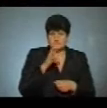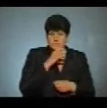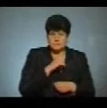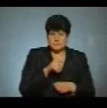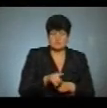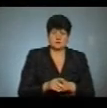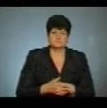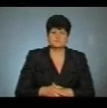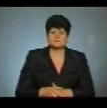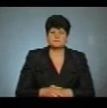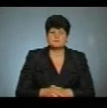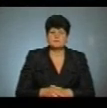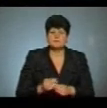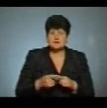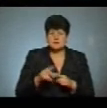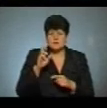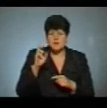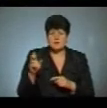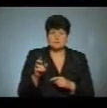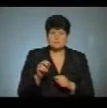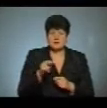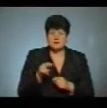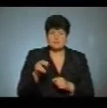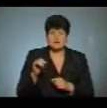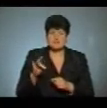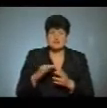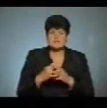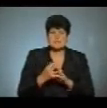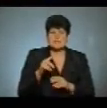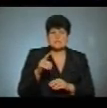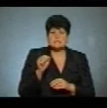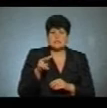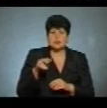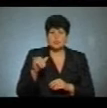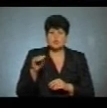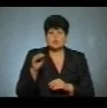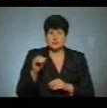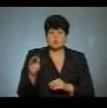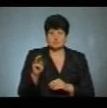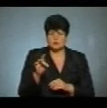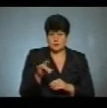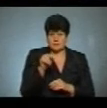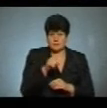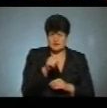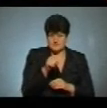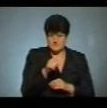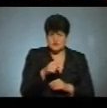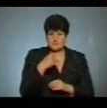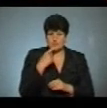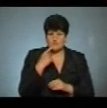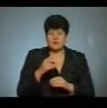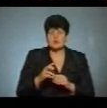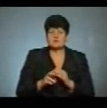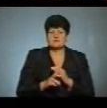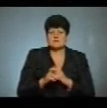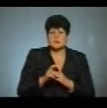історичними пам'ятками. Це храм святих апостолів Петра і Павла в селі Залужжя Шумського району. Звідси, за словами настоятеля церкви отця